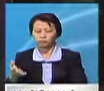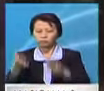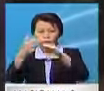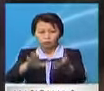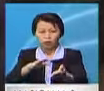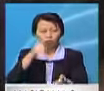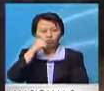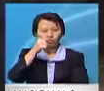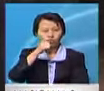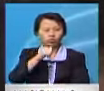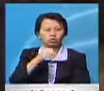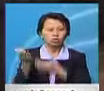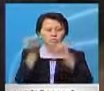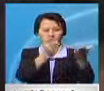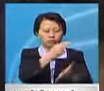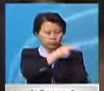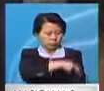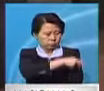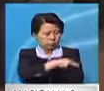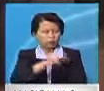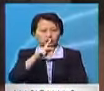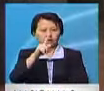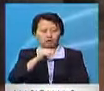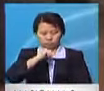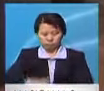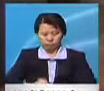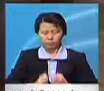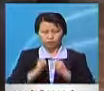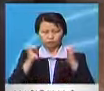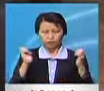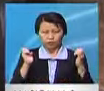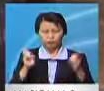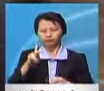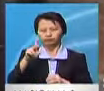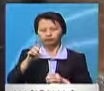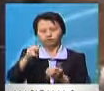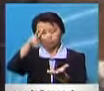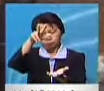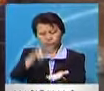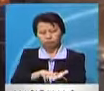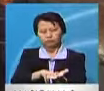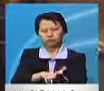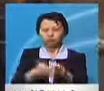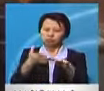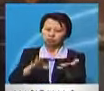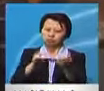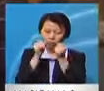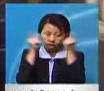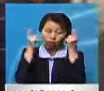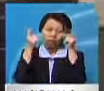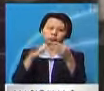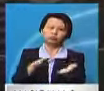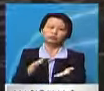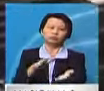Mayat wanita berkenaan dibawa ke Hospital Kuala Lumpur untuk bedah siasat. Kes diklasifikasikan sebagai mati